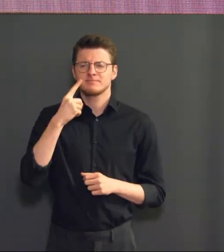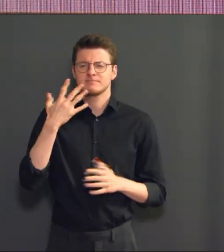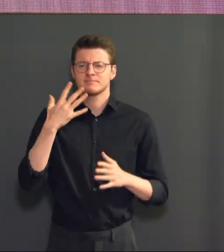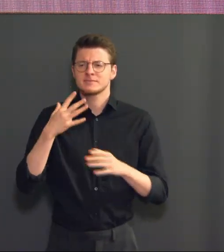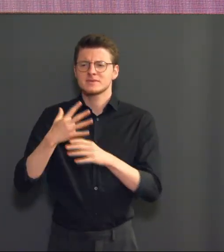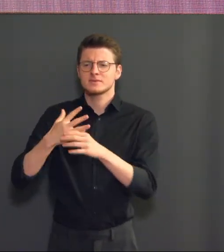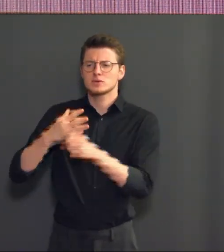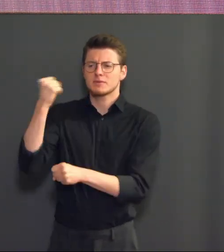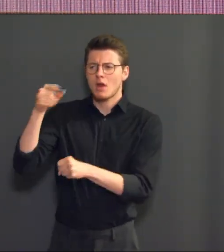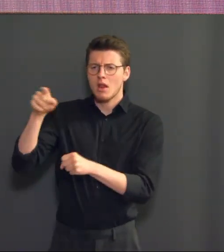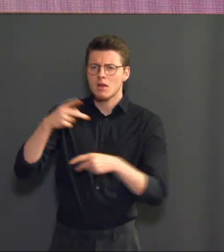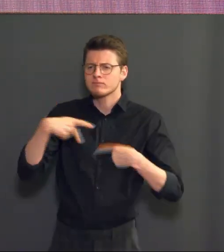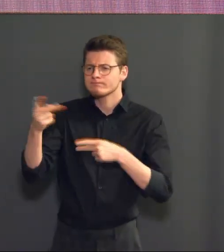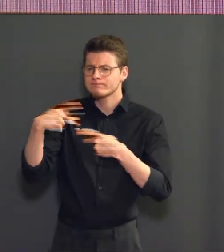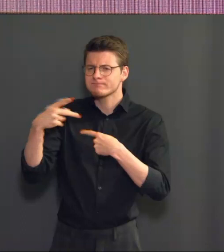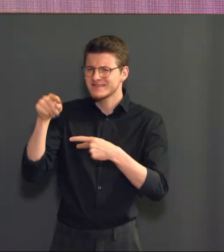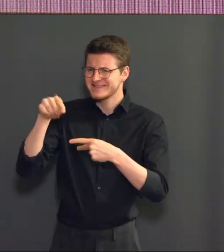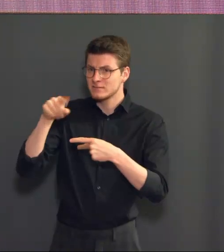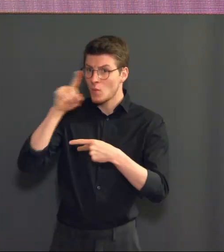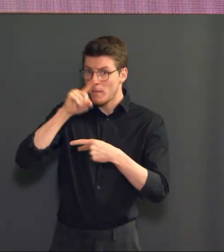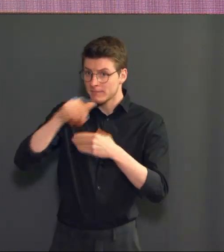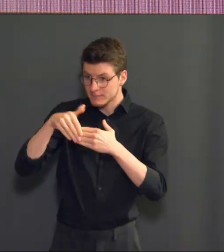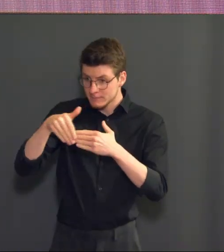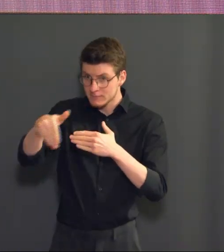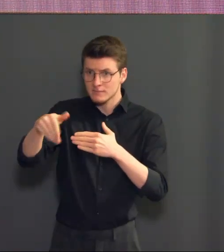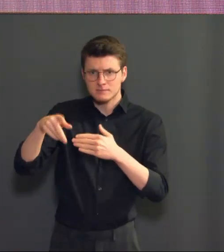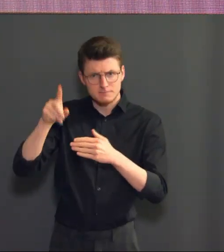komende dagen een snellere daling te mogen waarnemen.